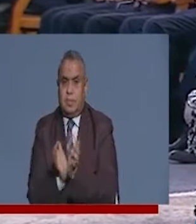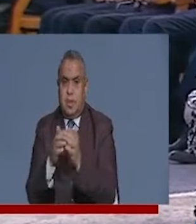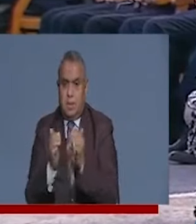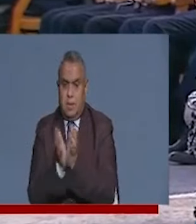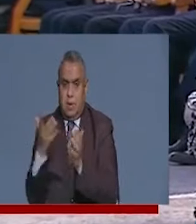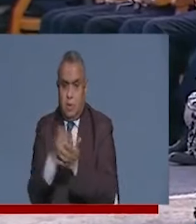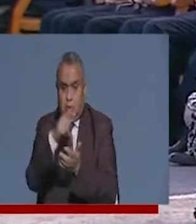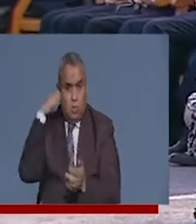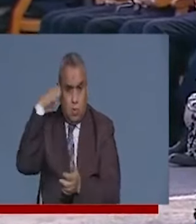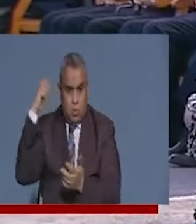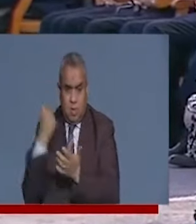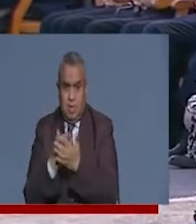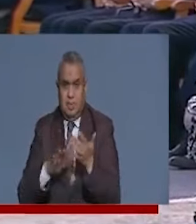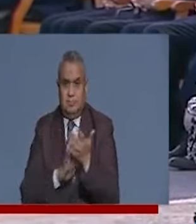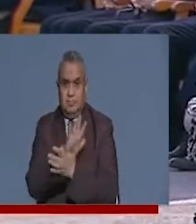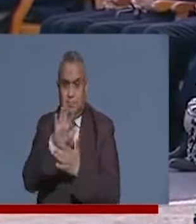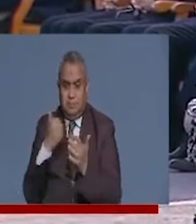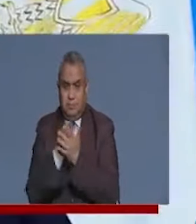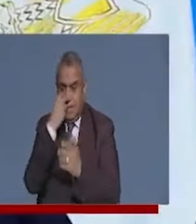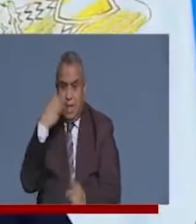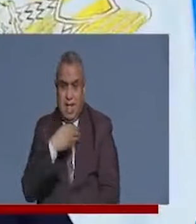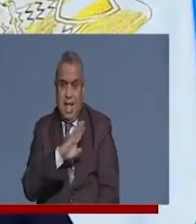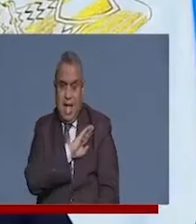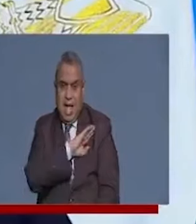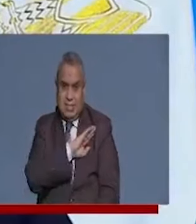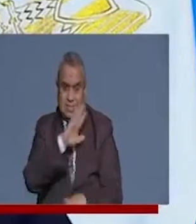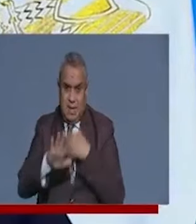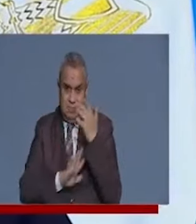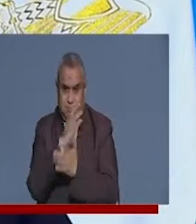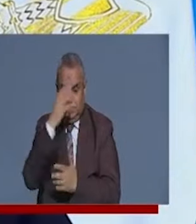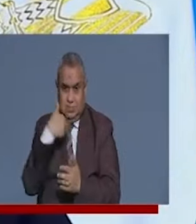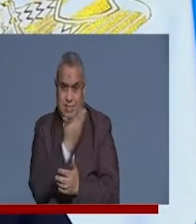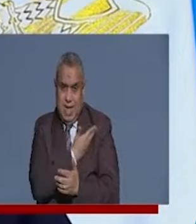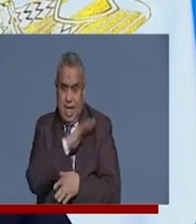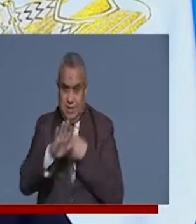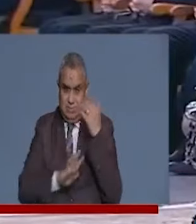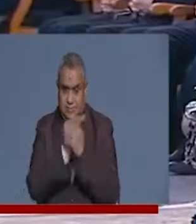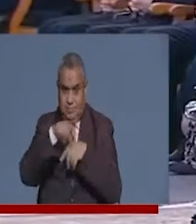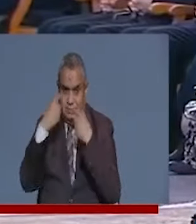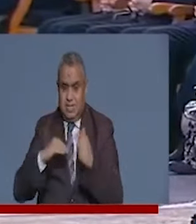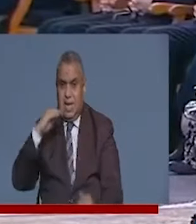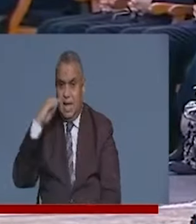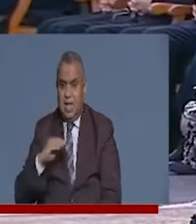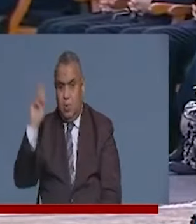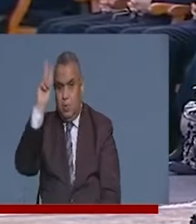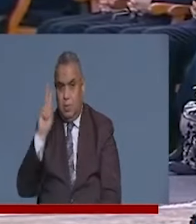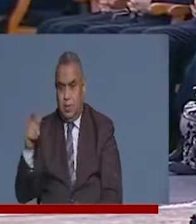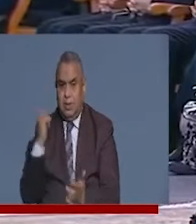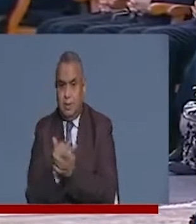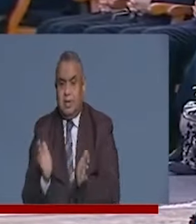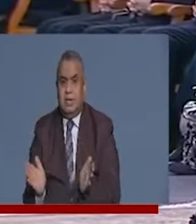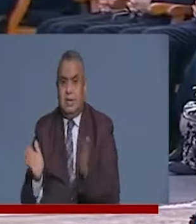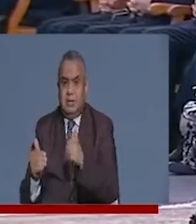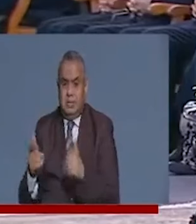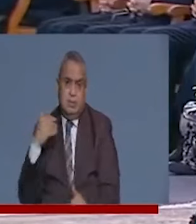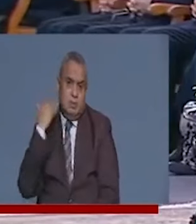معالي الوزير دول بسبب احداث غزة وتأثيرها على بعض المنشآت السياحية في جنوب سيناء كان بيصرف. هو حاليا